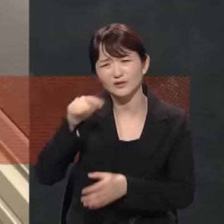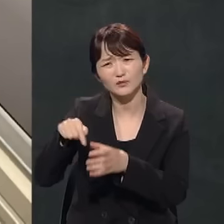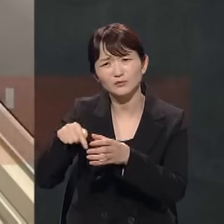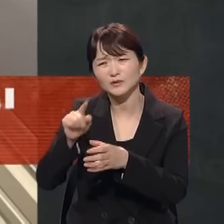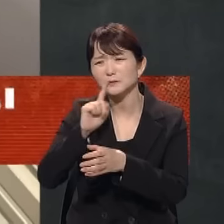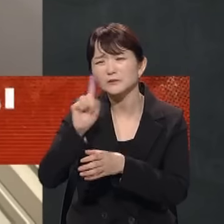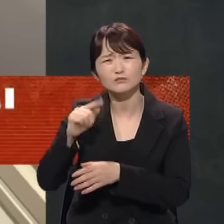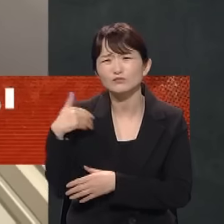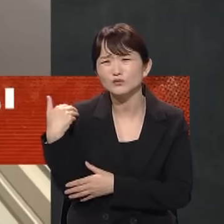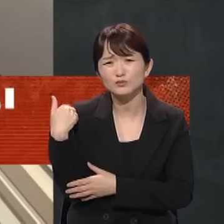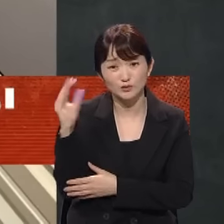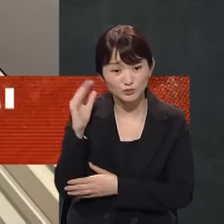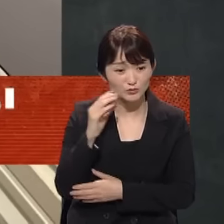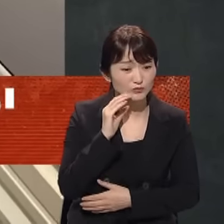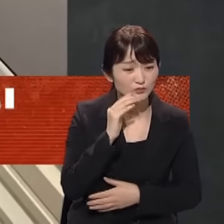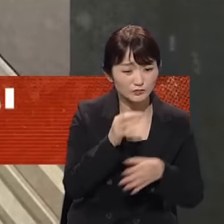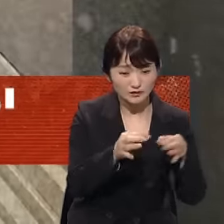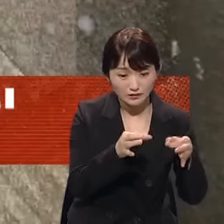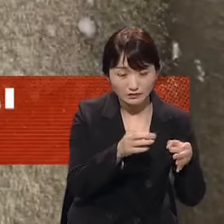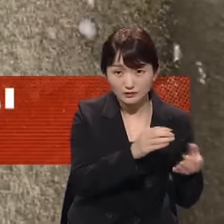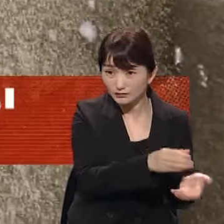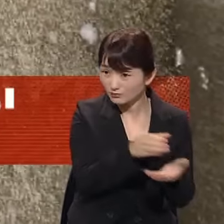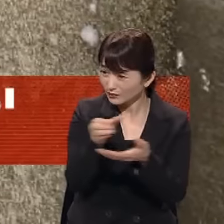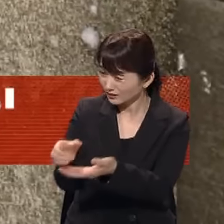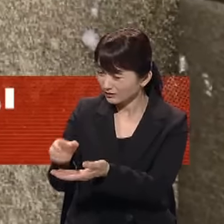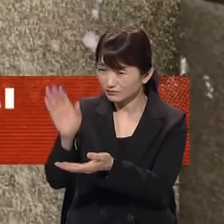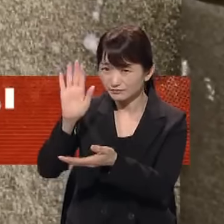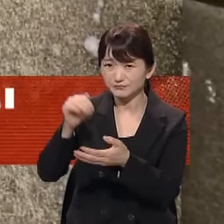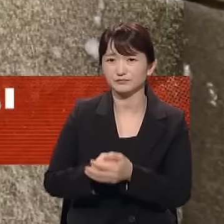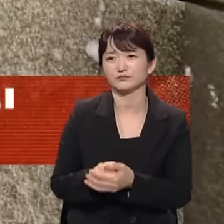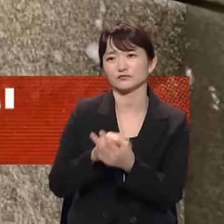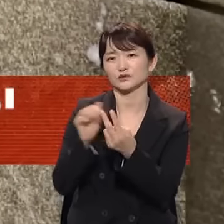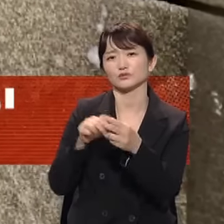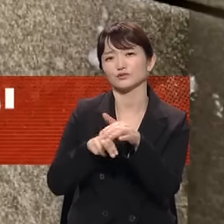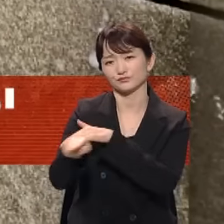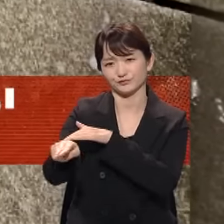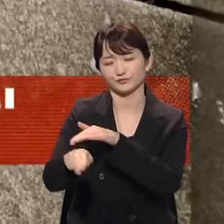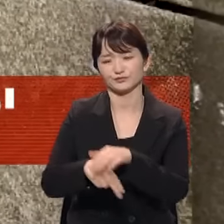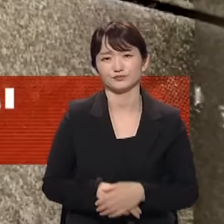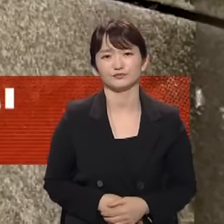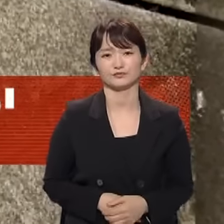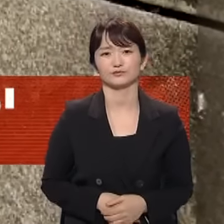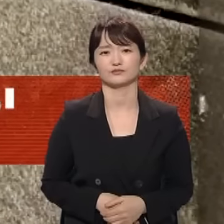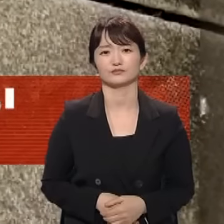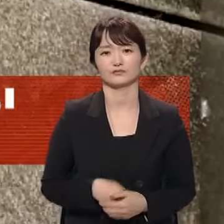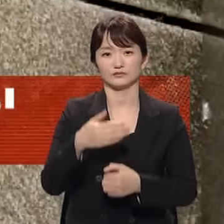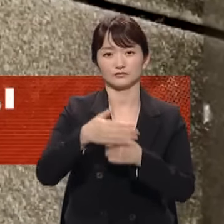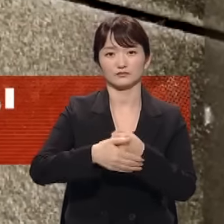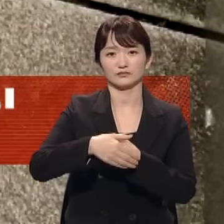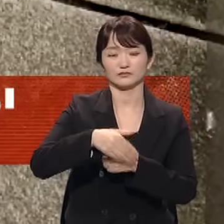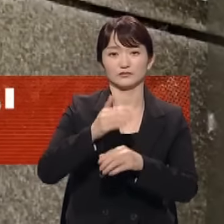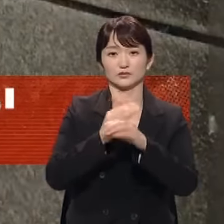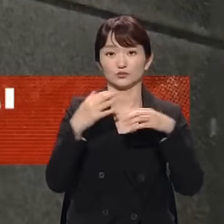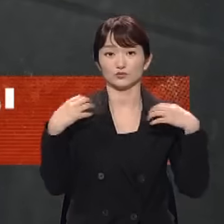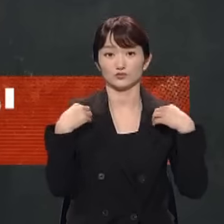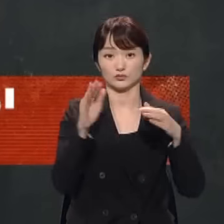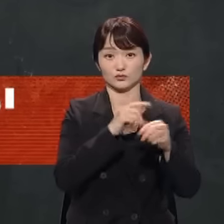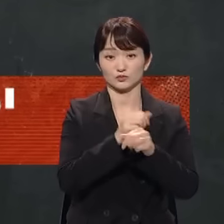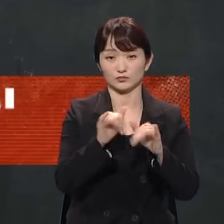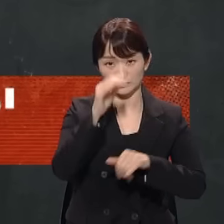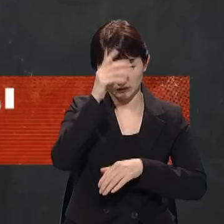요즘 누가 음료를 갖다가 그렇게 갖다 줍니까? 그래서 어쨌든 도망갔다고 합니다. 자, 양 변호사님, 대구 중구청 공무원